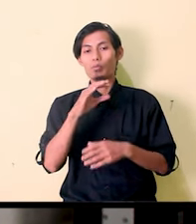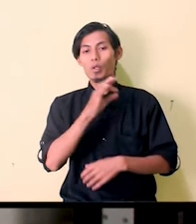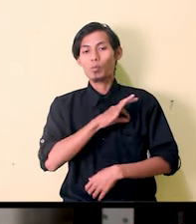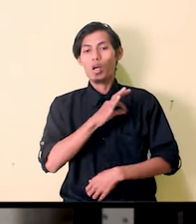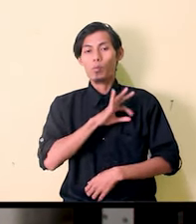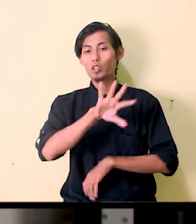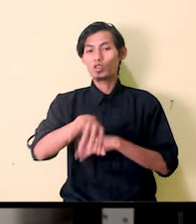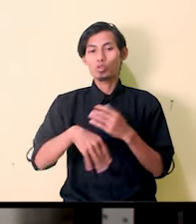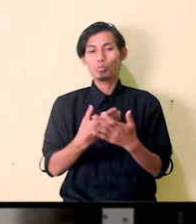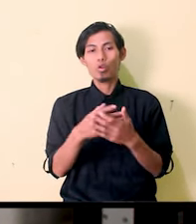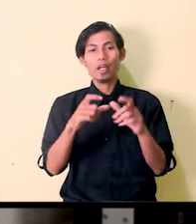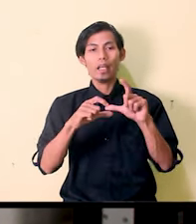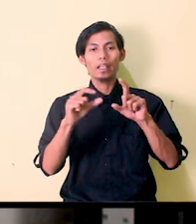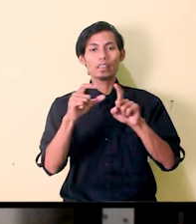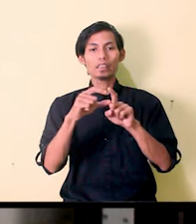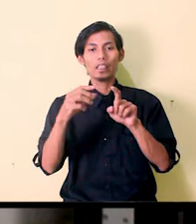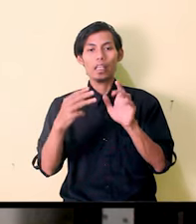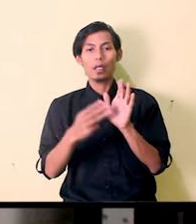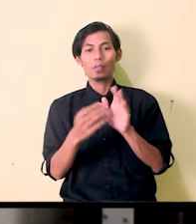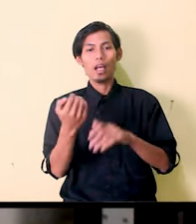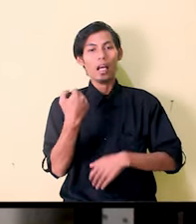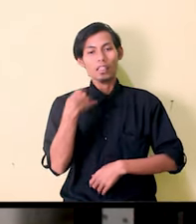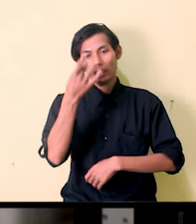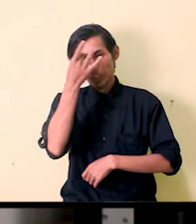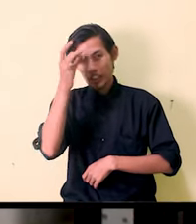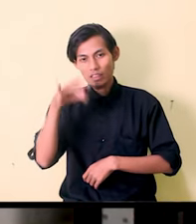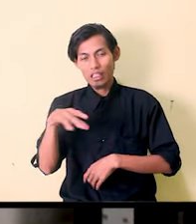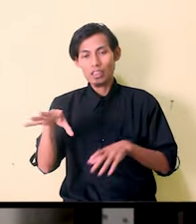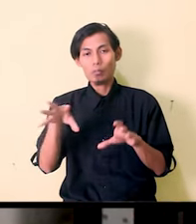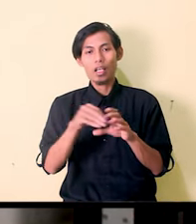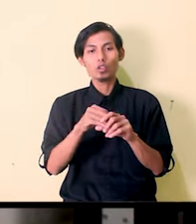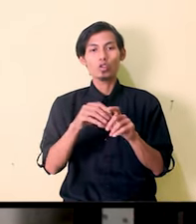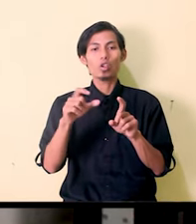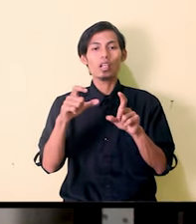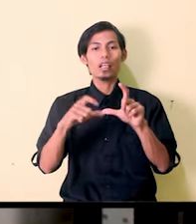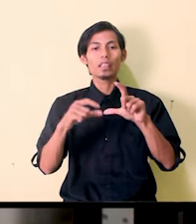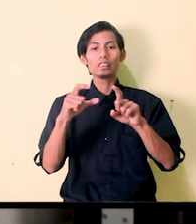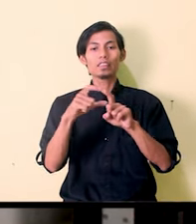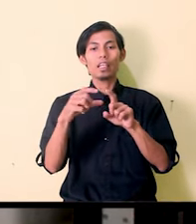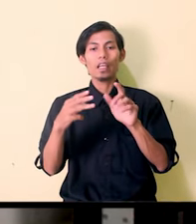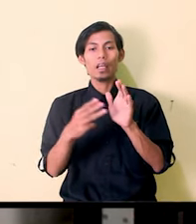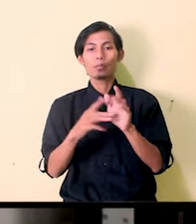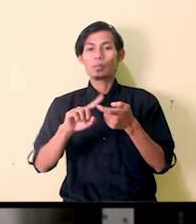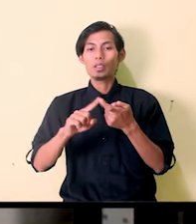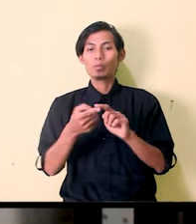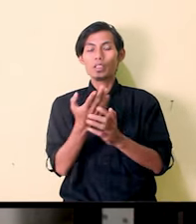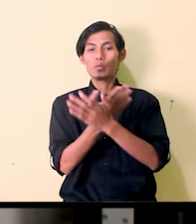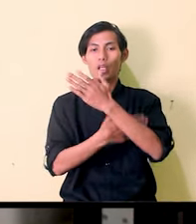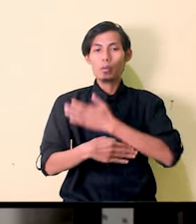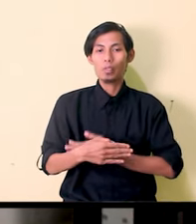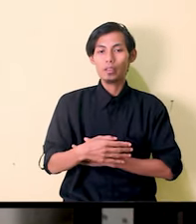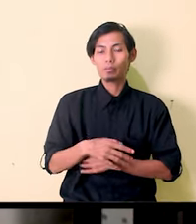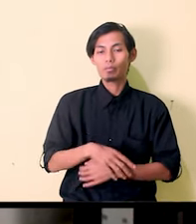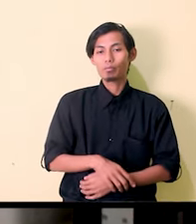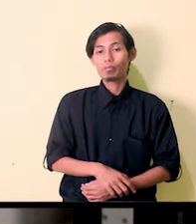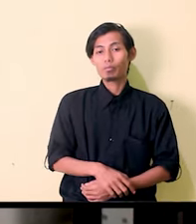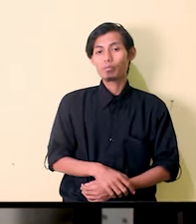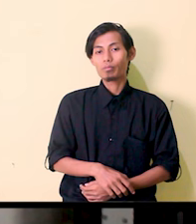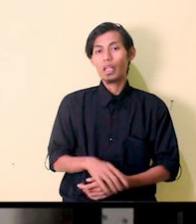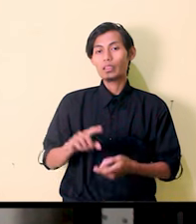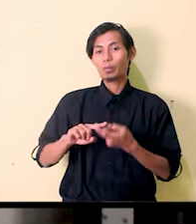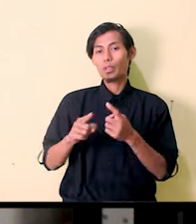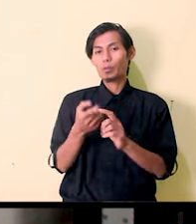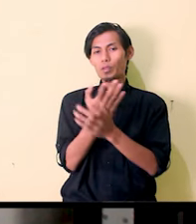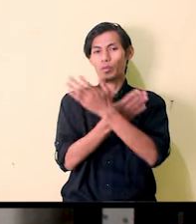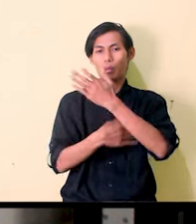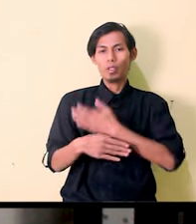SDM yang ada di Desa termasuk SDM teman-teman di fabel yang ternyata beliau teman-teman di fabel